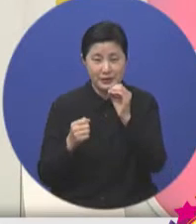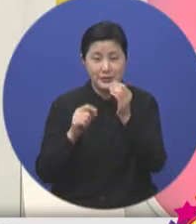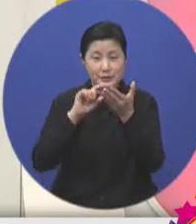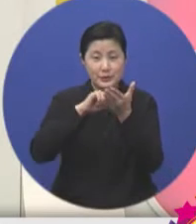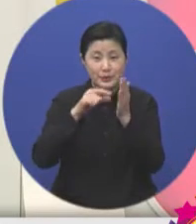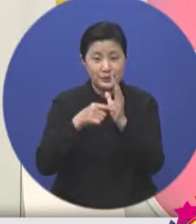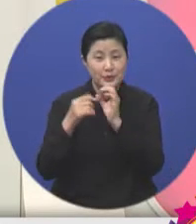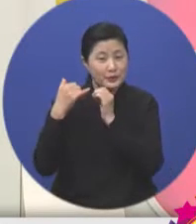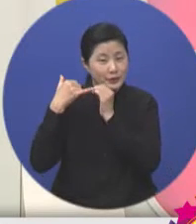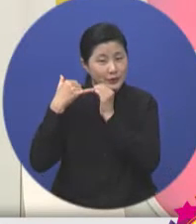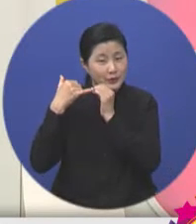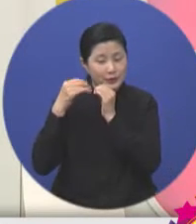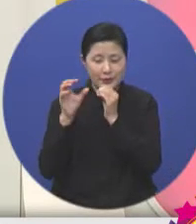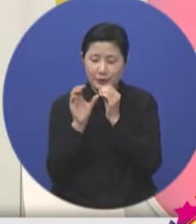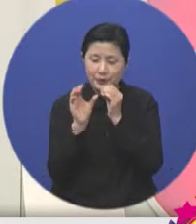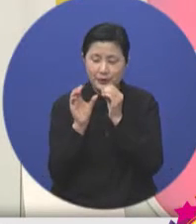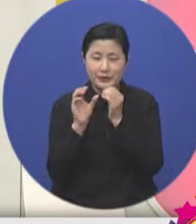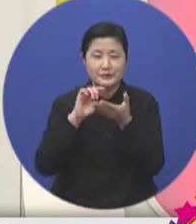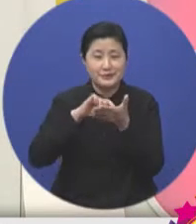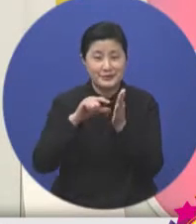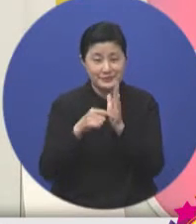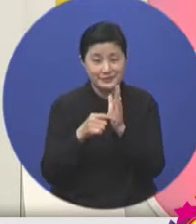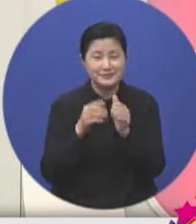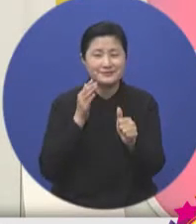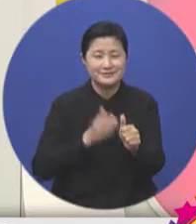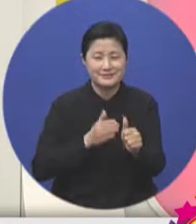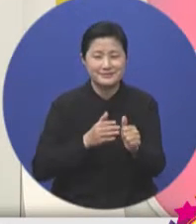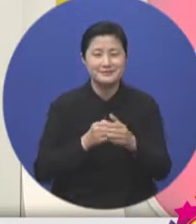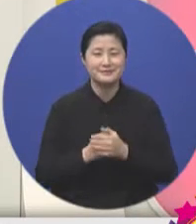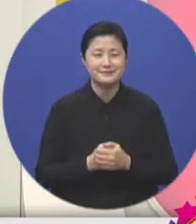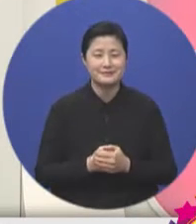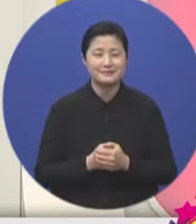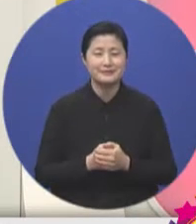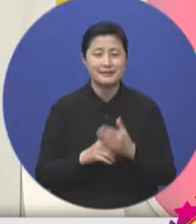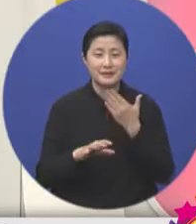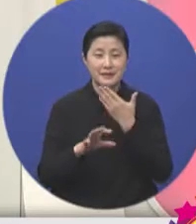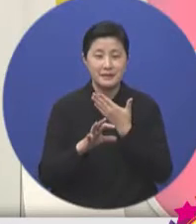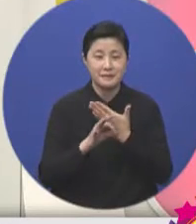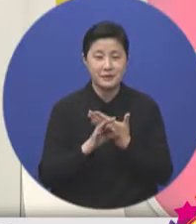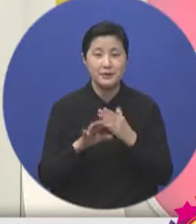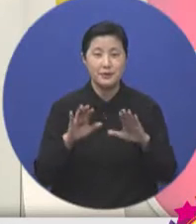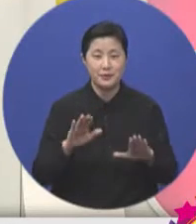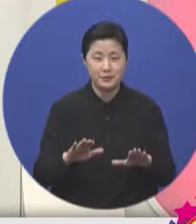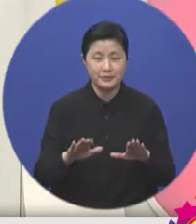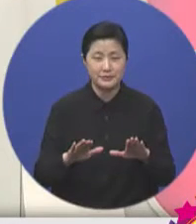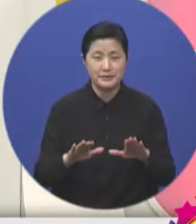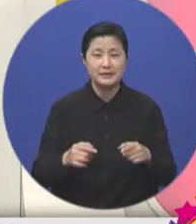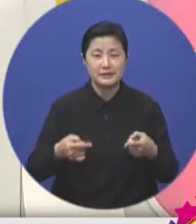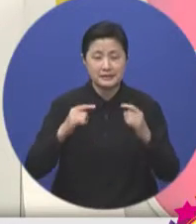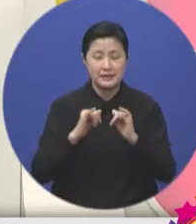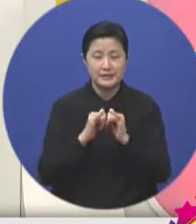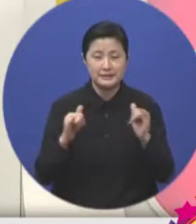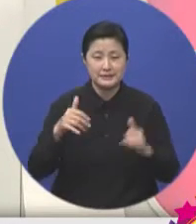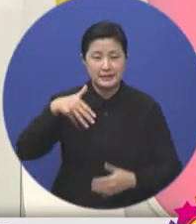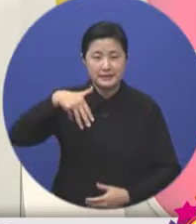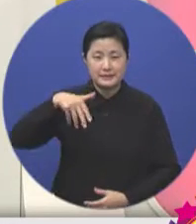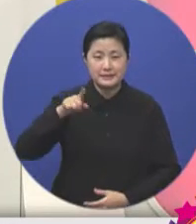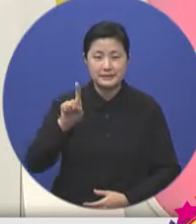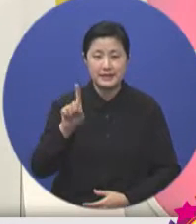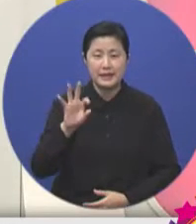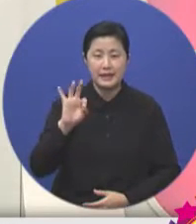만큼 요만큼만 띄어서 이렇게 예. 자, 네. 자 그러면 우리 또 참가자